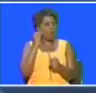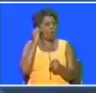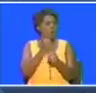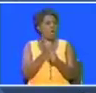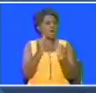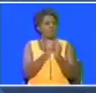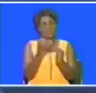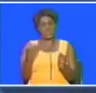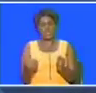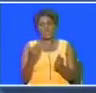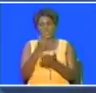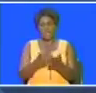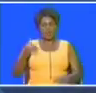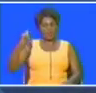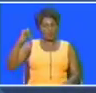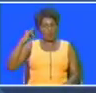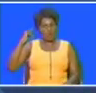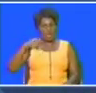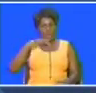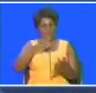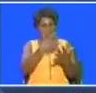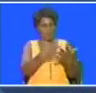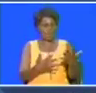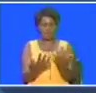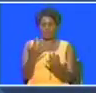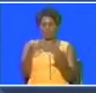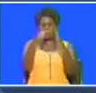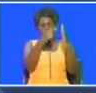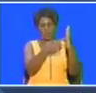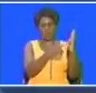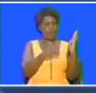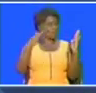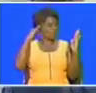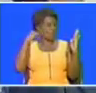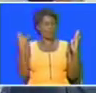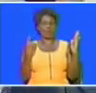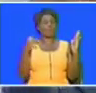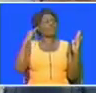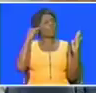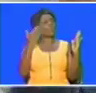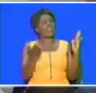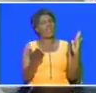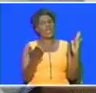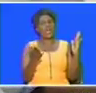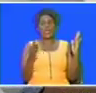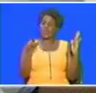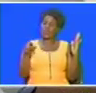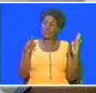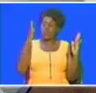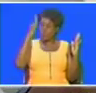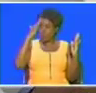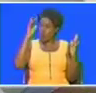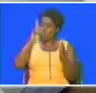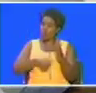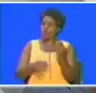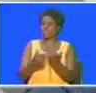hizo ushapiga simu, wengine mmeka timetable za chakula, pika hii, kazi yako ni kupiga simu. Maana siku hizi simu ziko, angalia kitu gani unaweza kufanyisha familia